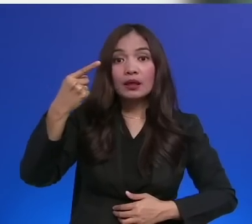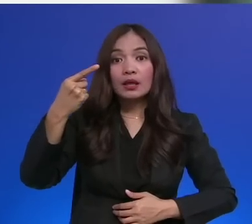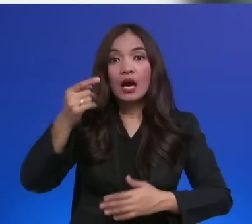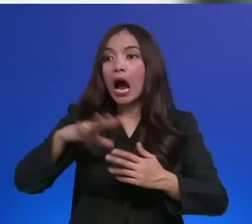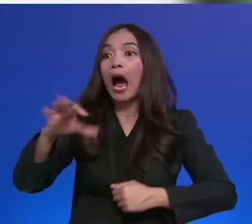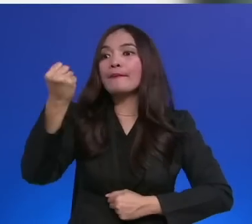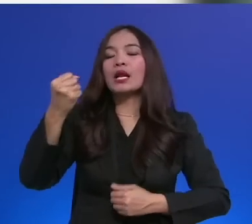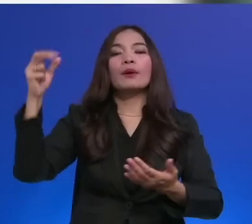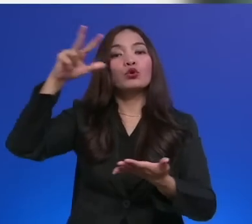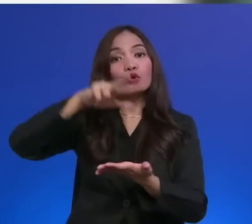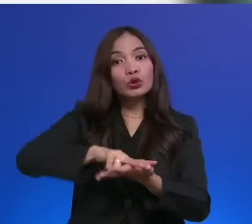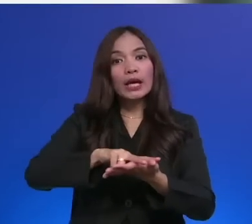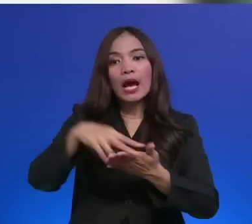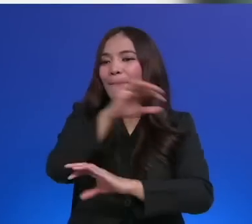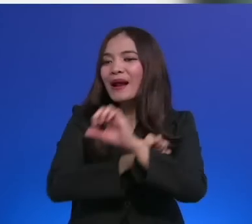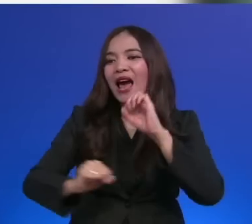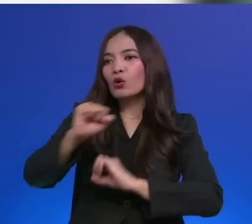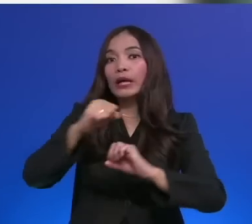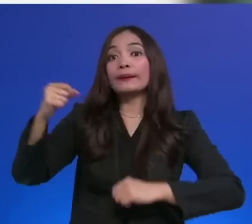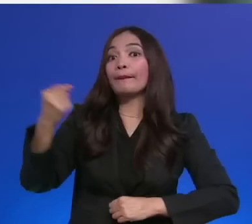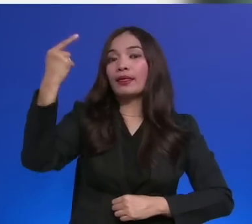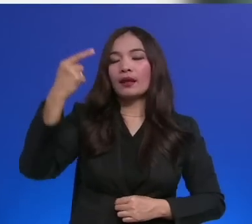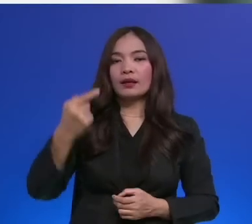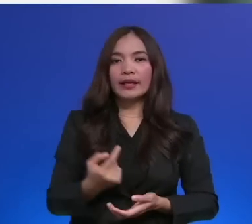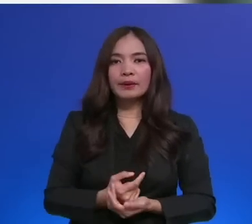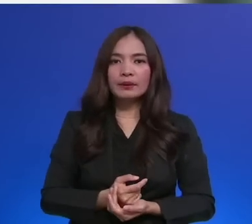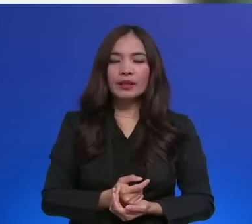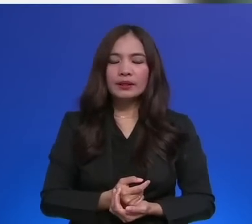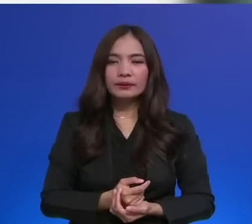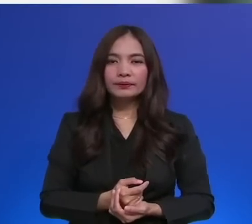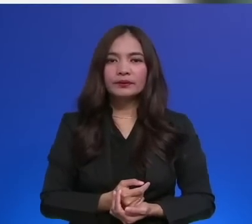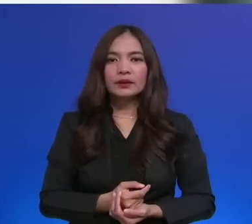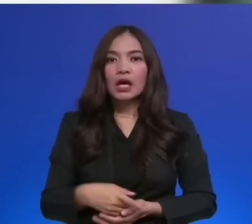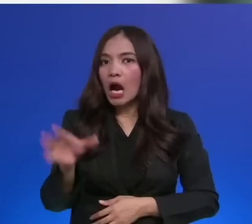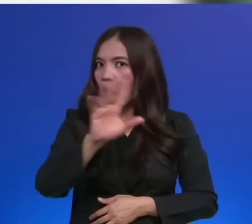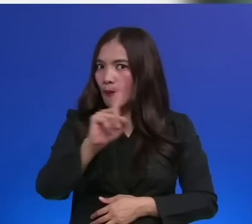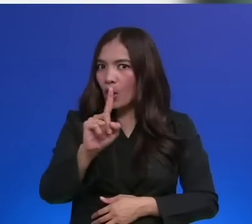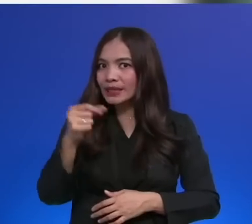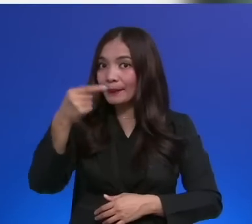mengambil keputusan, bertindak, merespon ya. Jangan gerusa-gerusu.